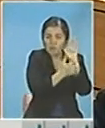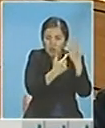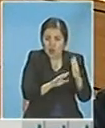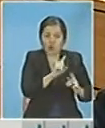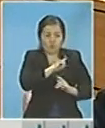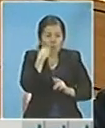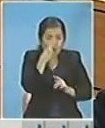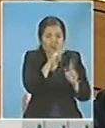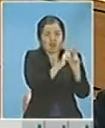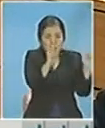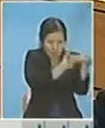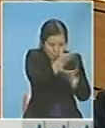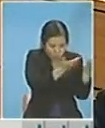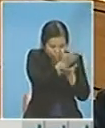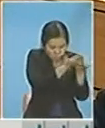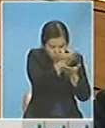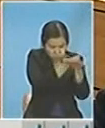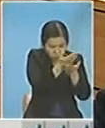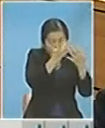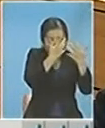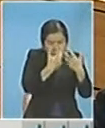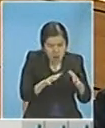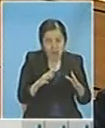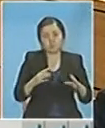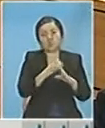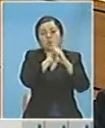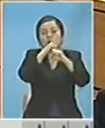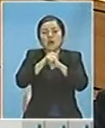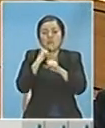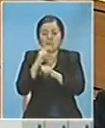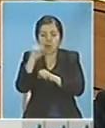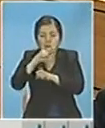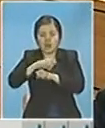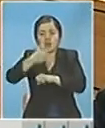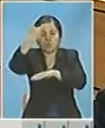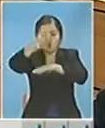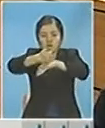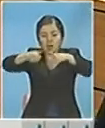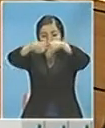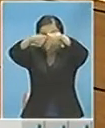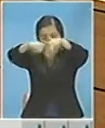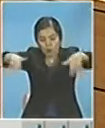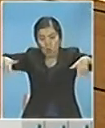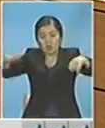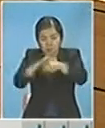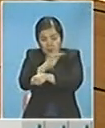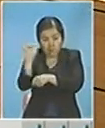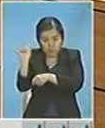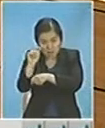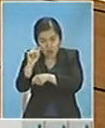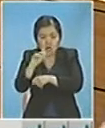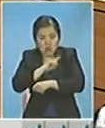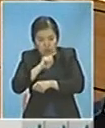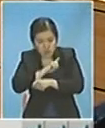ษาให้ละเอียดดูว่าโครงสร้างของราชบัณฑิตปัจจุบันเนี่ยครอบคลุมครบถ้วนแล้วหรือยังนะ